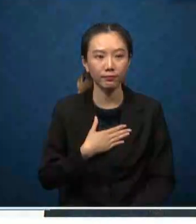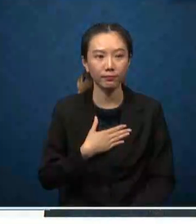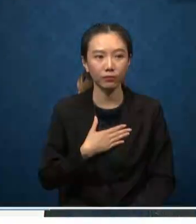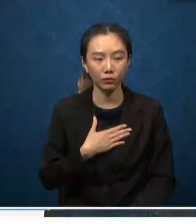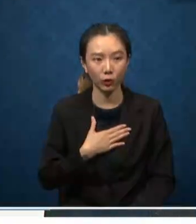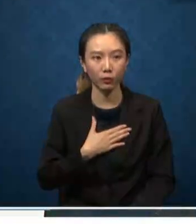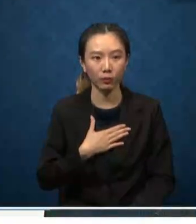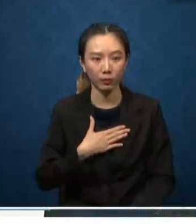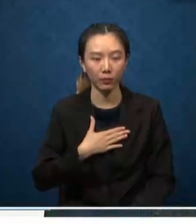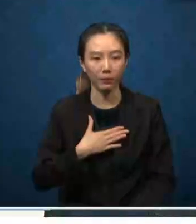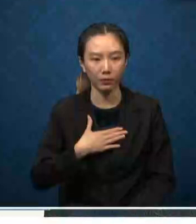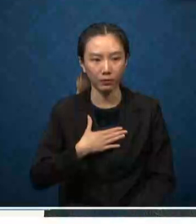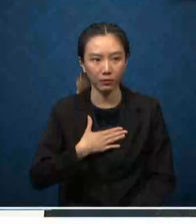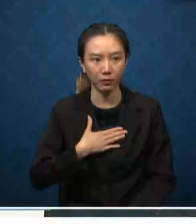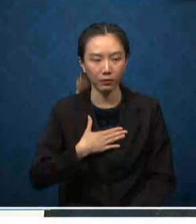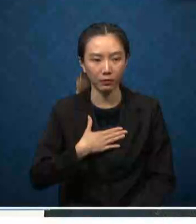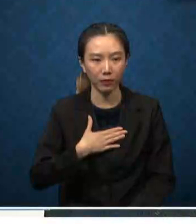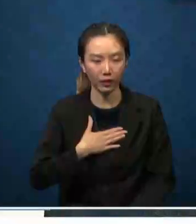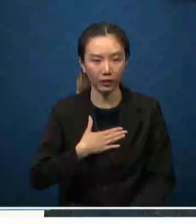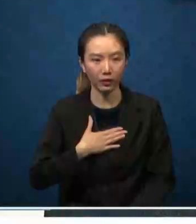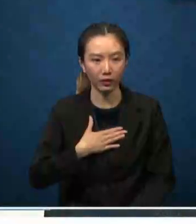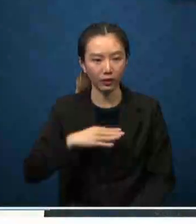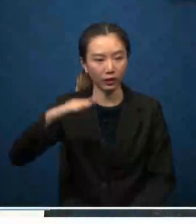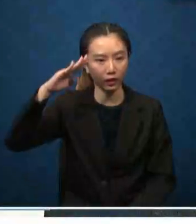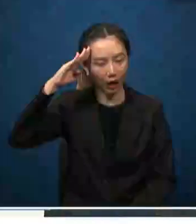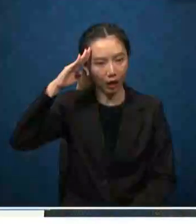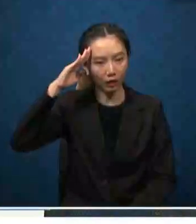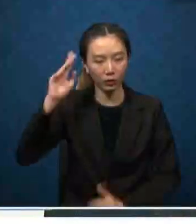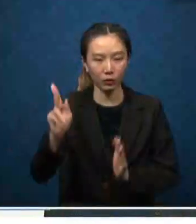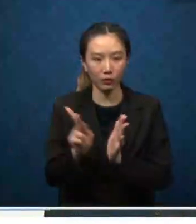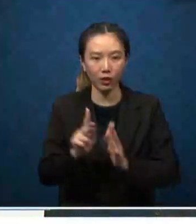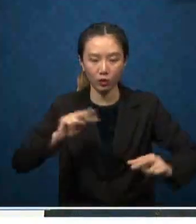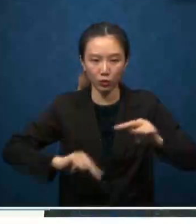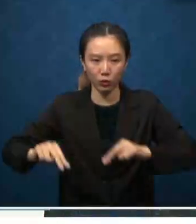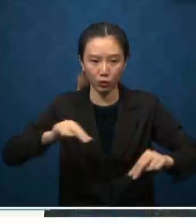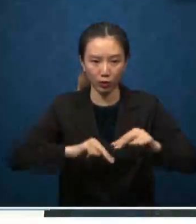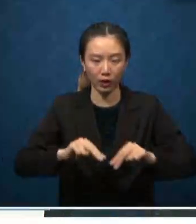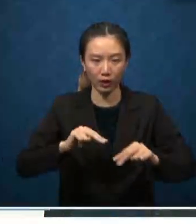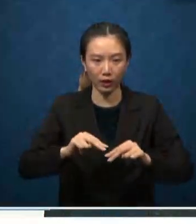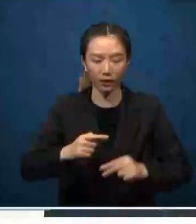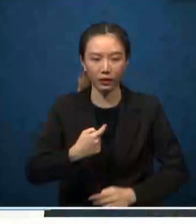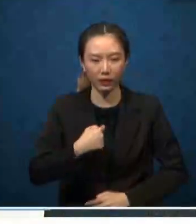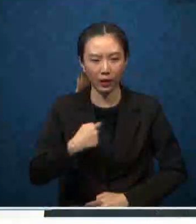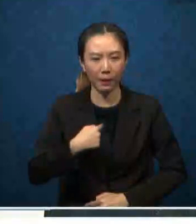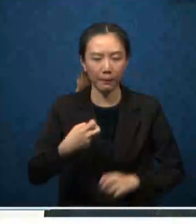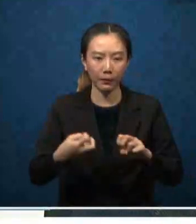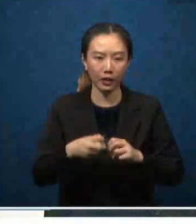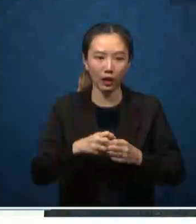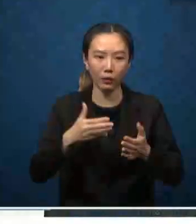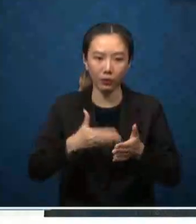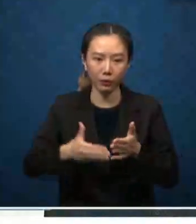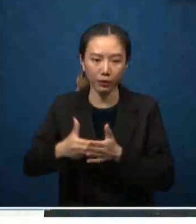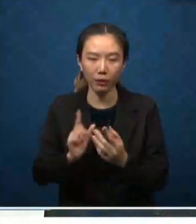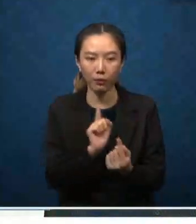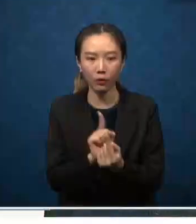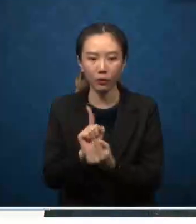หมายเคยทำหน้าที่ในตรงนี้แล้วก็พบปัญหาอุปสรรคเกี่ยวกับเรื่